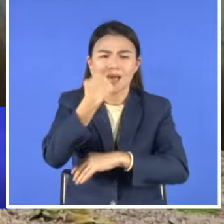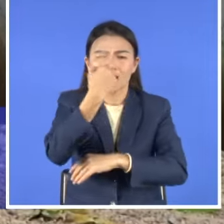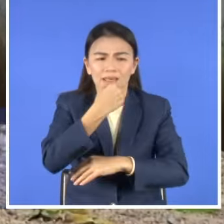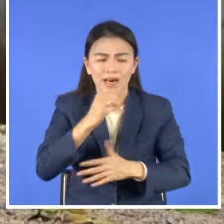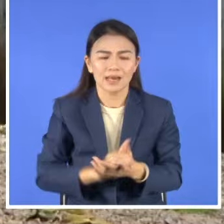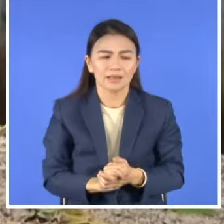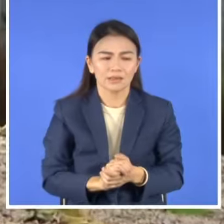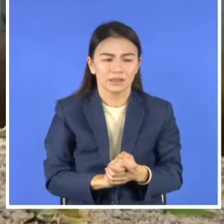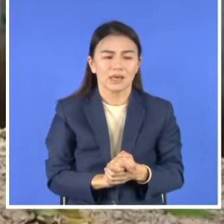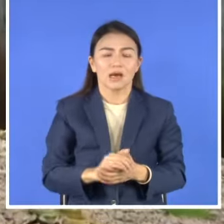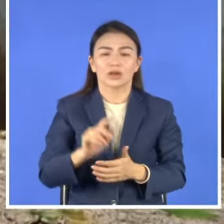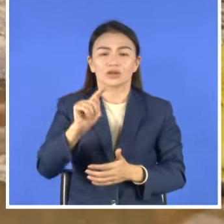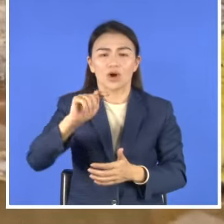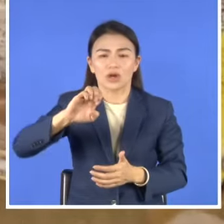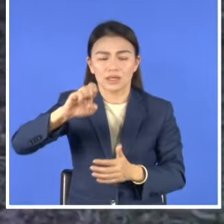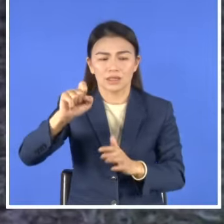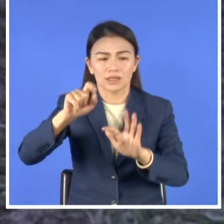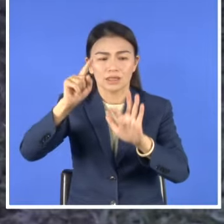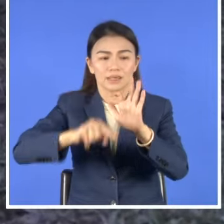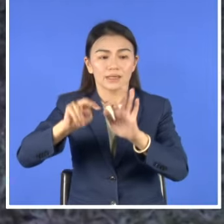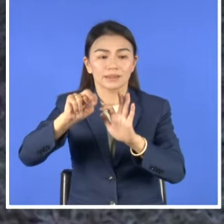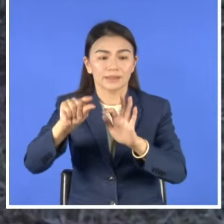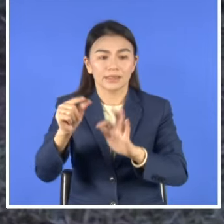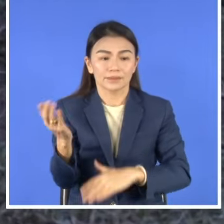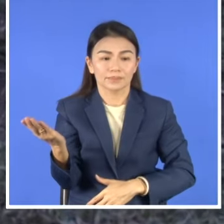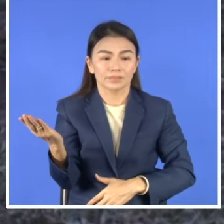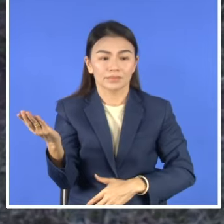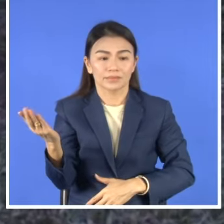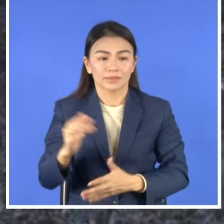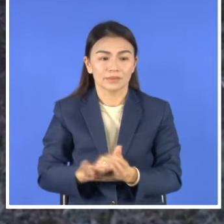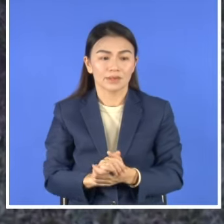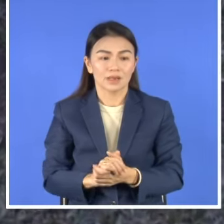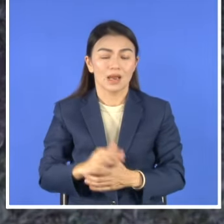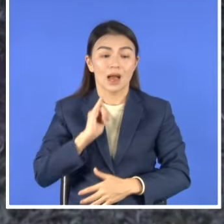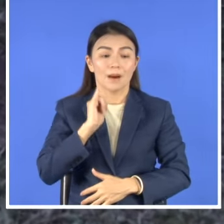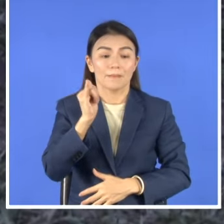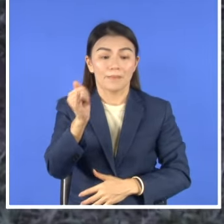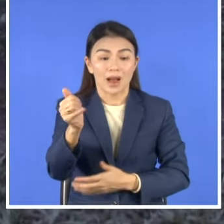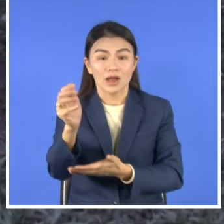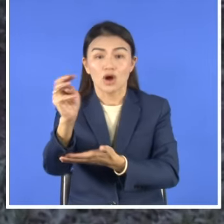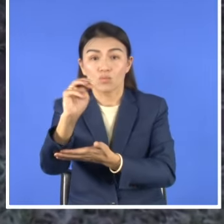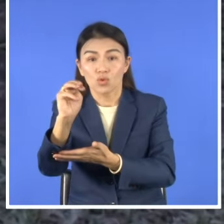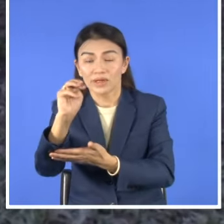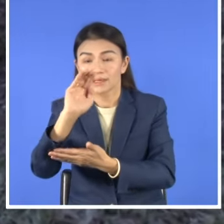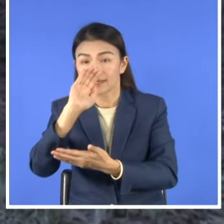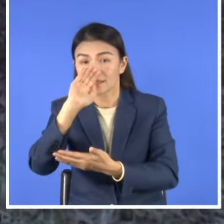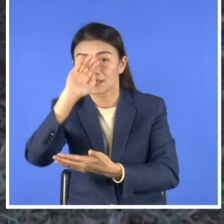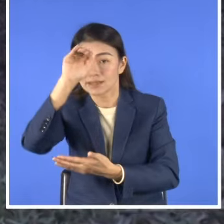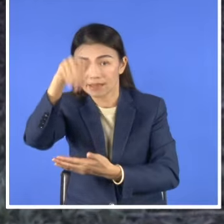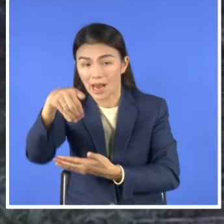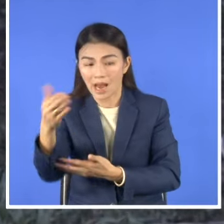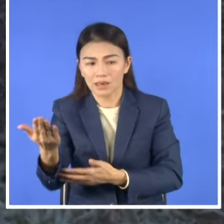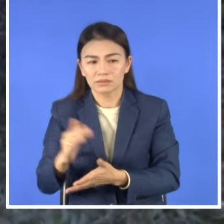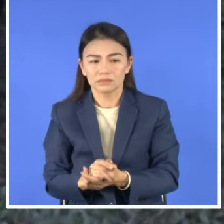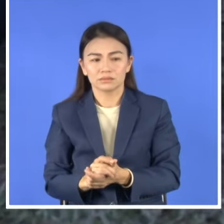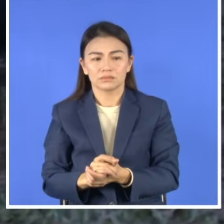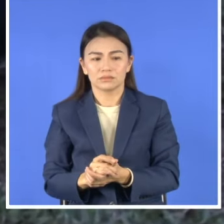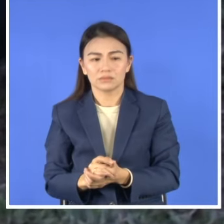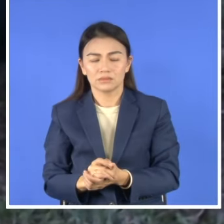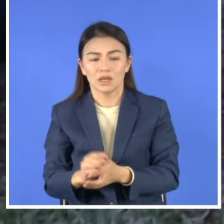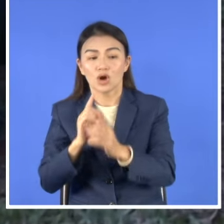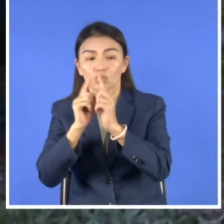ข่าวของเราค่ะและเป็นผู้อำนวยการฝ่ายข่าวเวิร์คพลงพื้นที่ไปที่มูลนิธิอนุรักษ์ช้างและสิ่งแวดล้อมพูดคุยกับแม่เล็กค่ะ